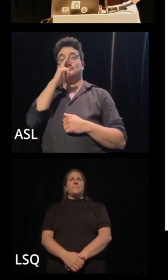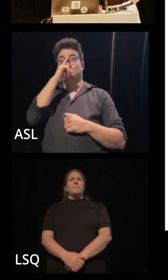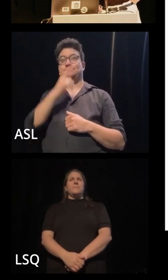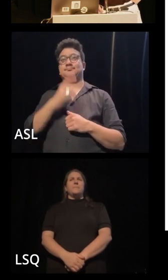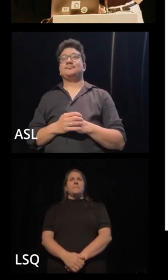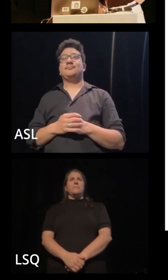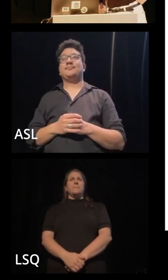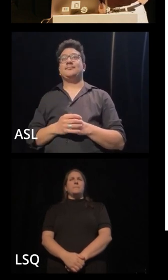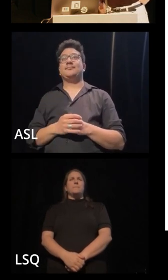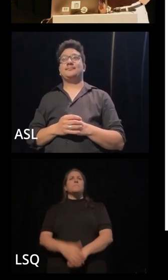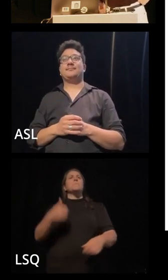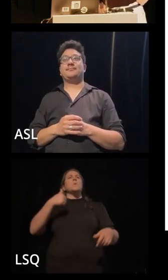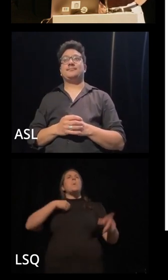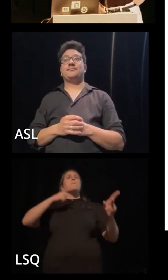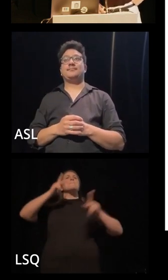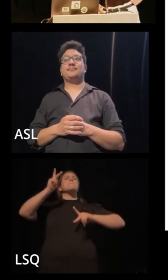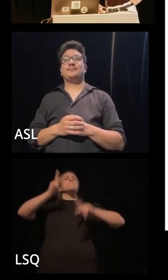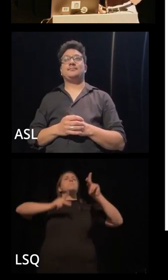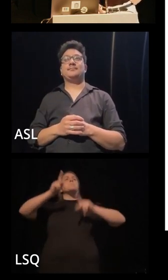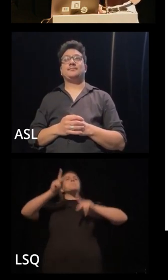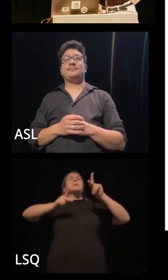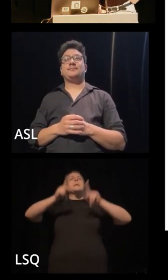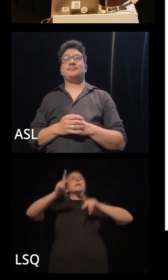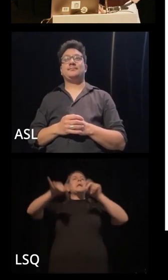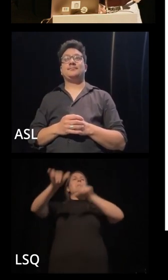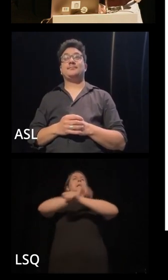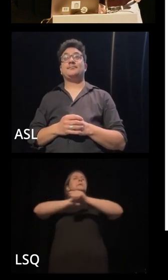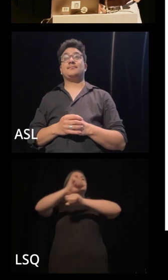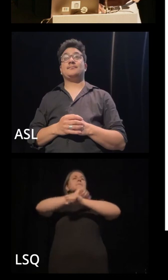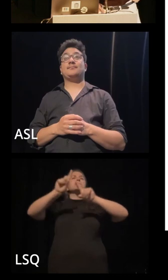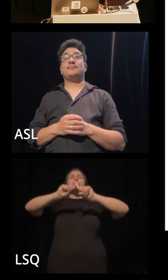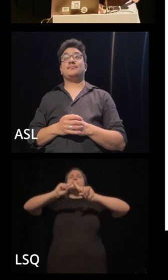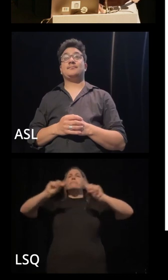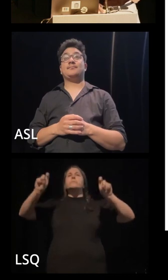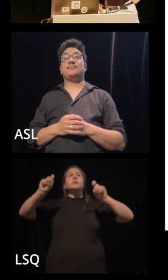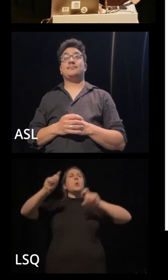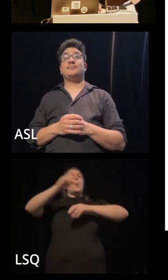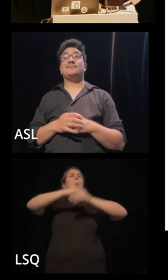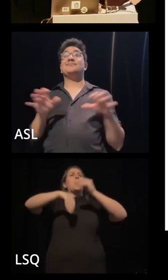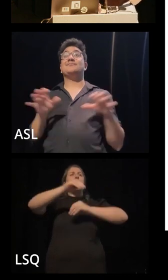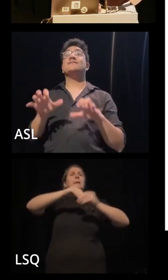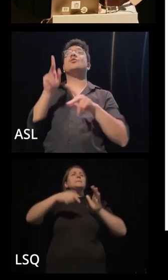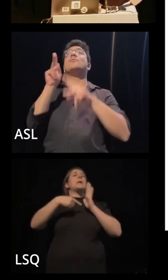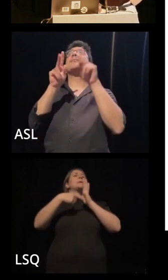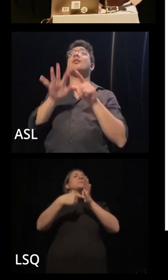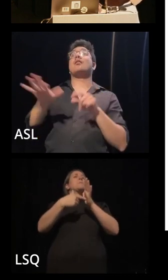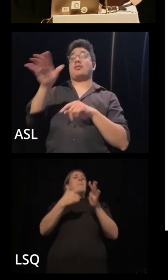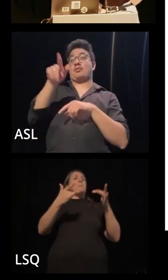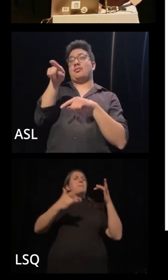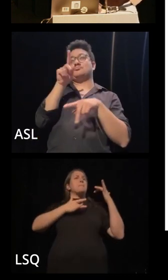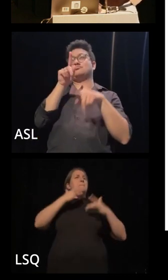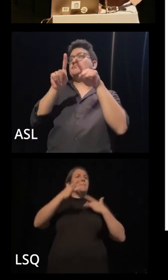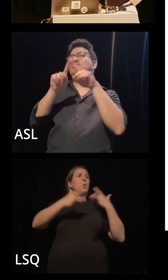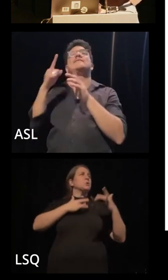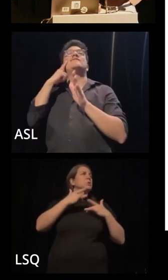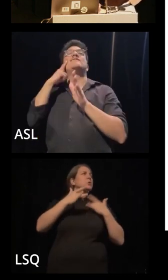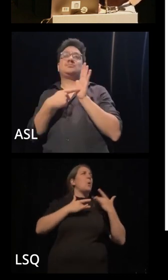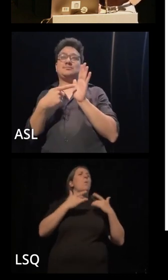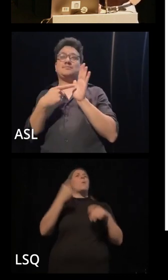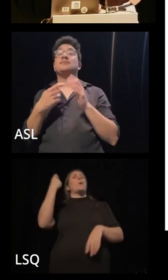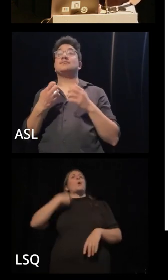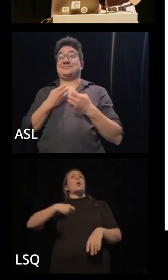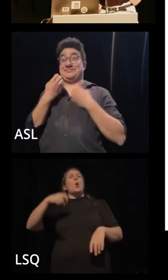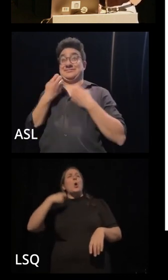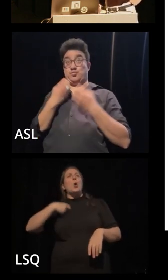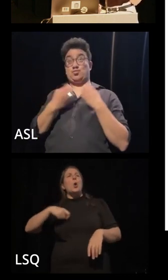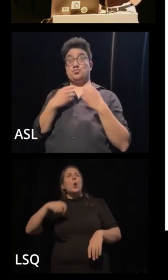différentes activités ont été organisées, notamment des émotions ont été attribuées à des couleurs.